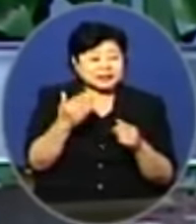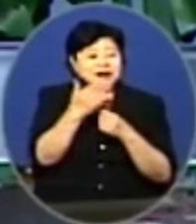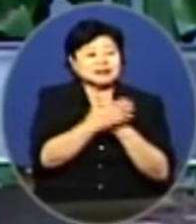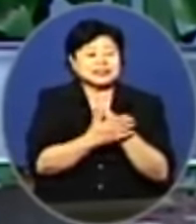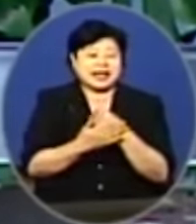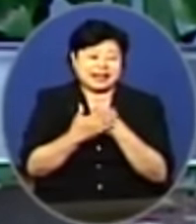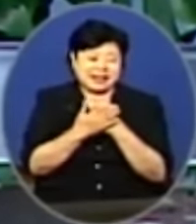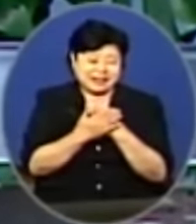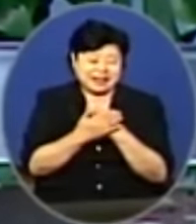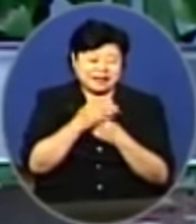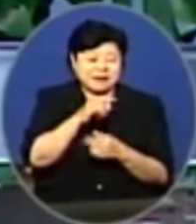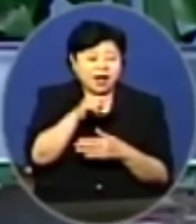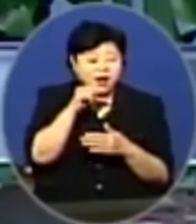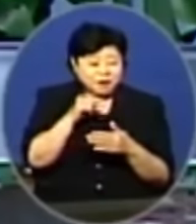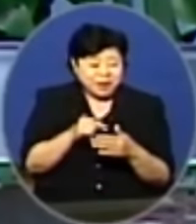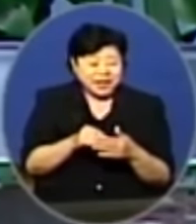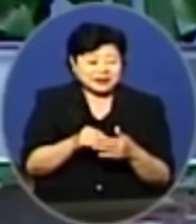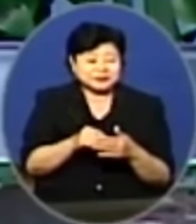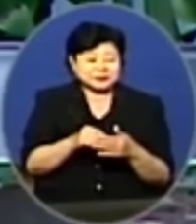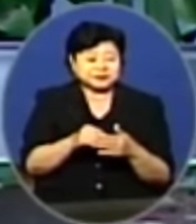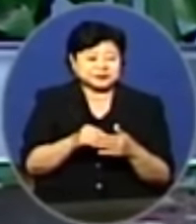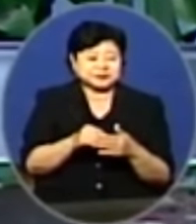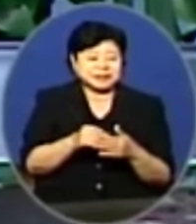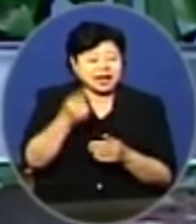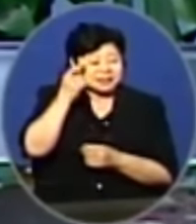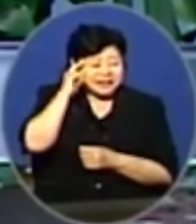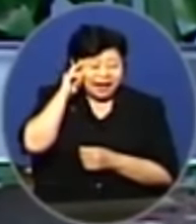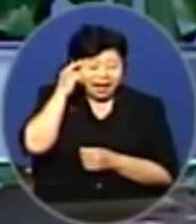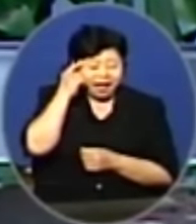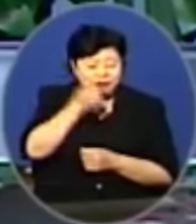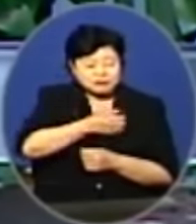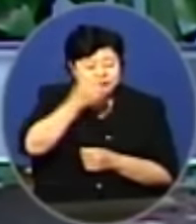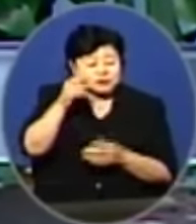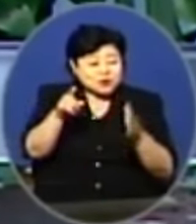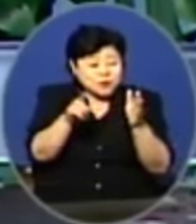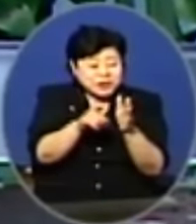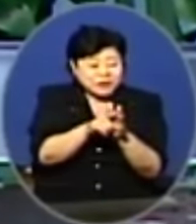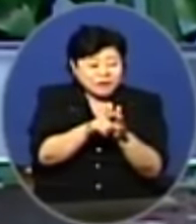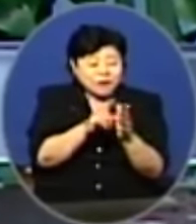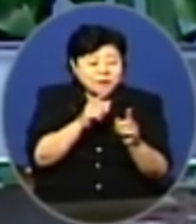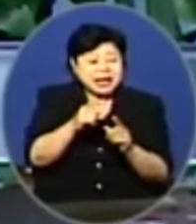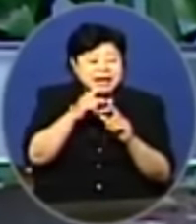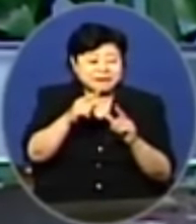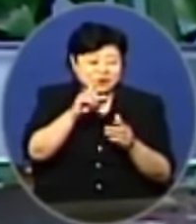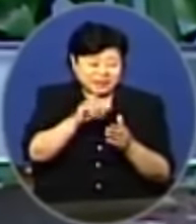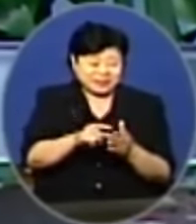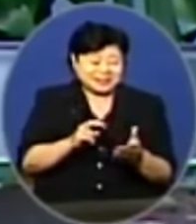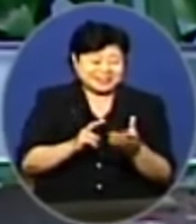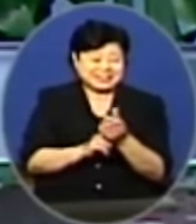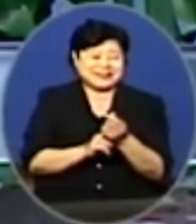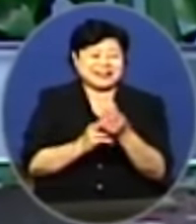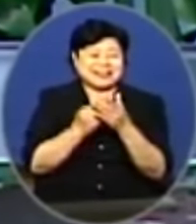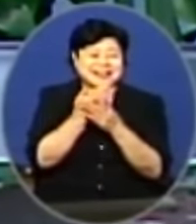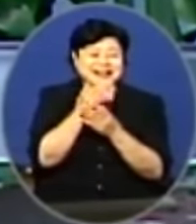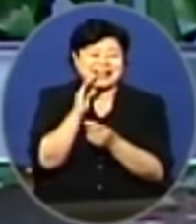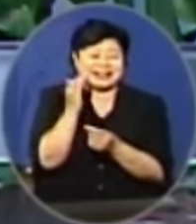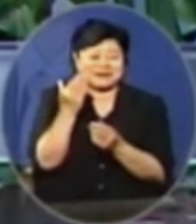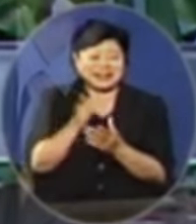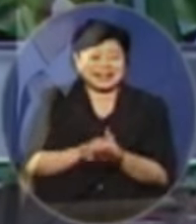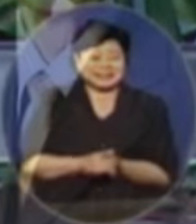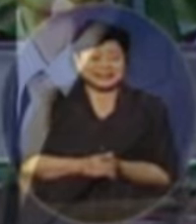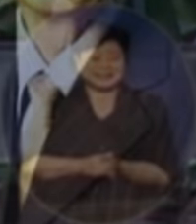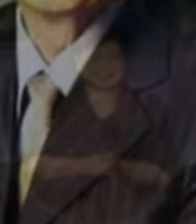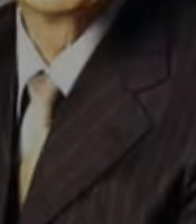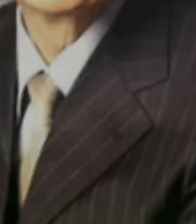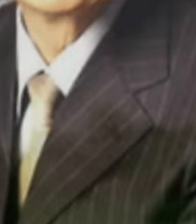은혜를 우리가 마음속에 생각하고 꿈꾸고 믿고 말하면 기적이 일어나게 되는 것입니다.